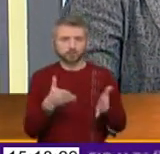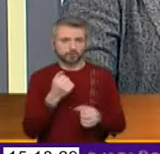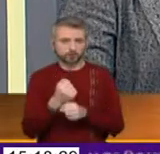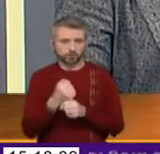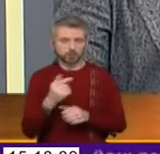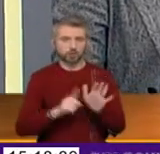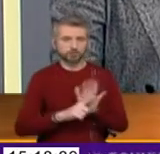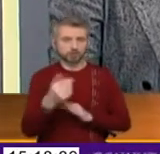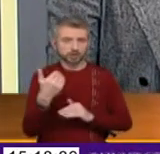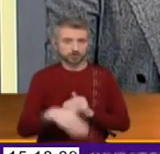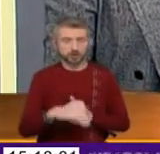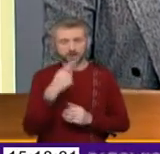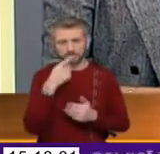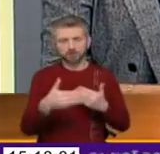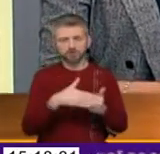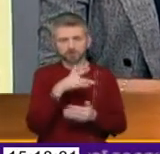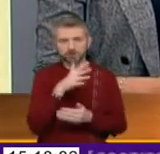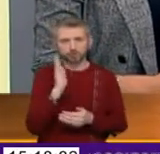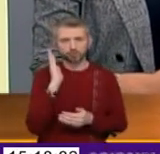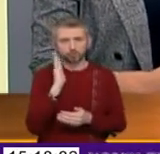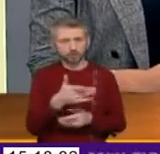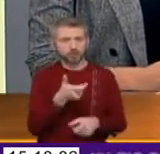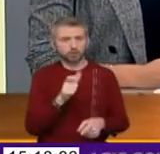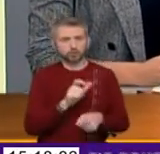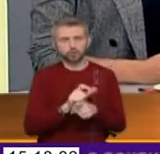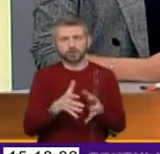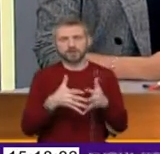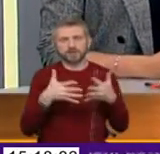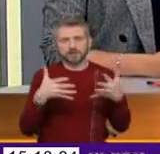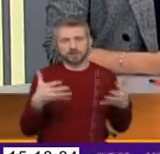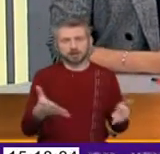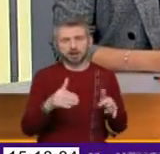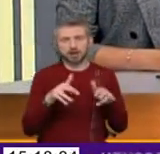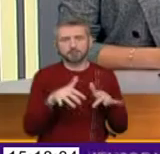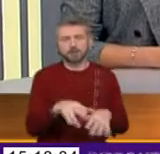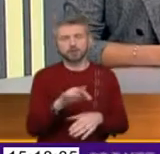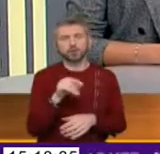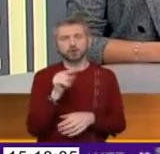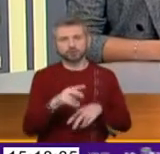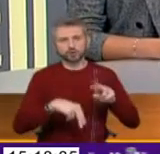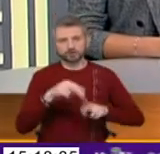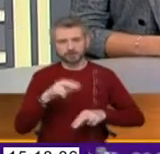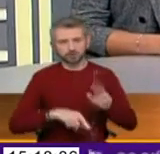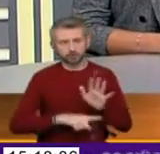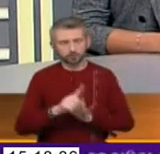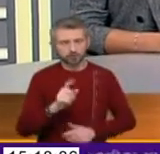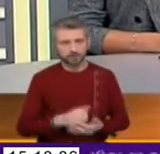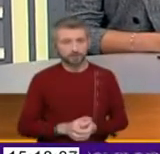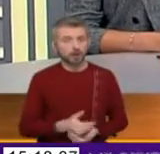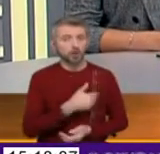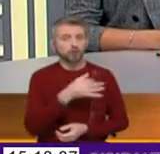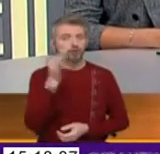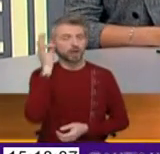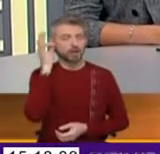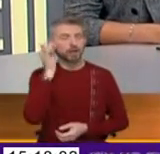вже розпочаті, і найближчим часом вже буде дуже така велика кампанія по цьому будівництву розпочата. Хочу